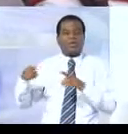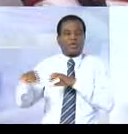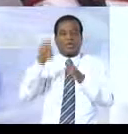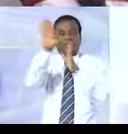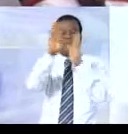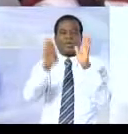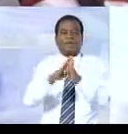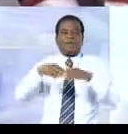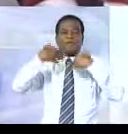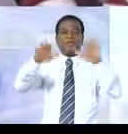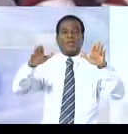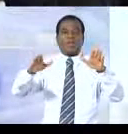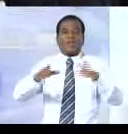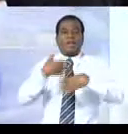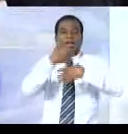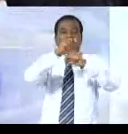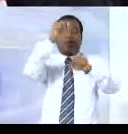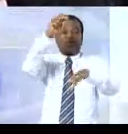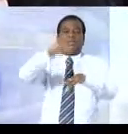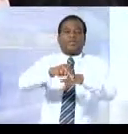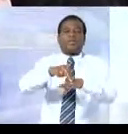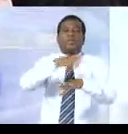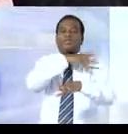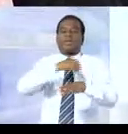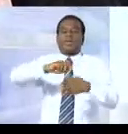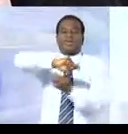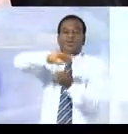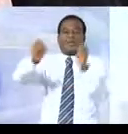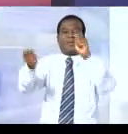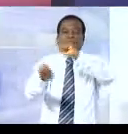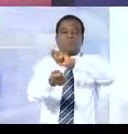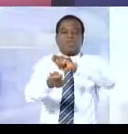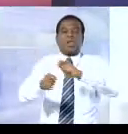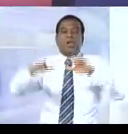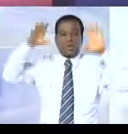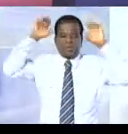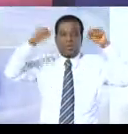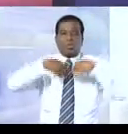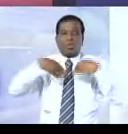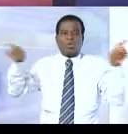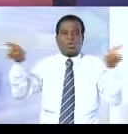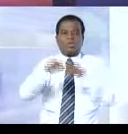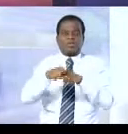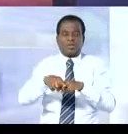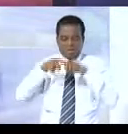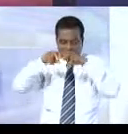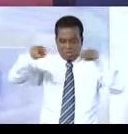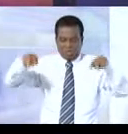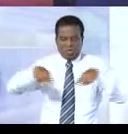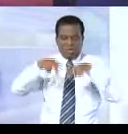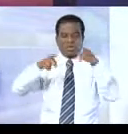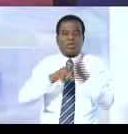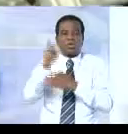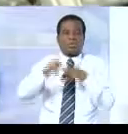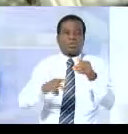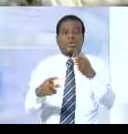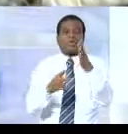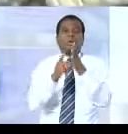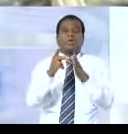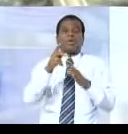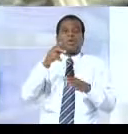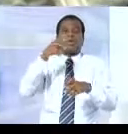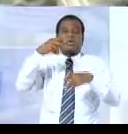et parachever la mise en œuvre de la réforme. Les chefs d'État ont aussi examiné le plan stratégique, la